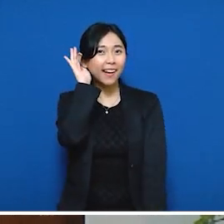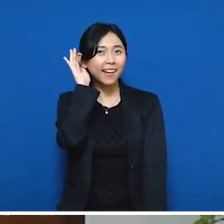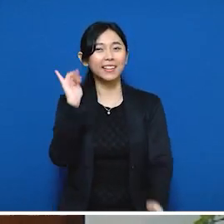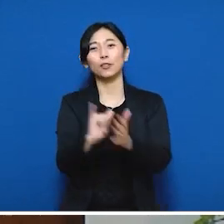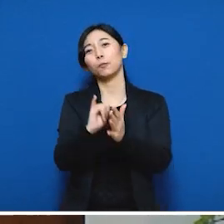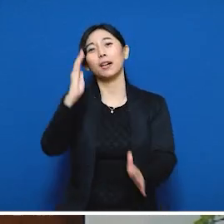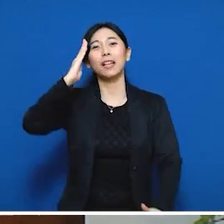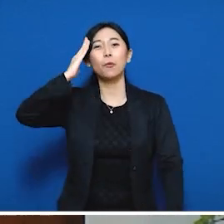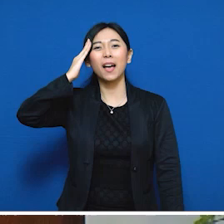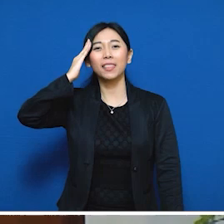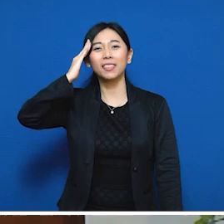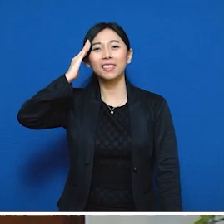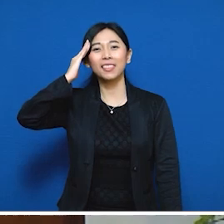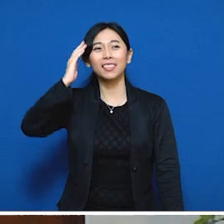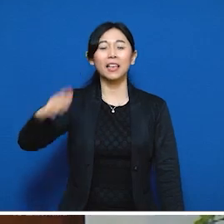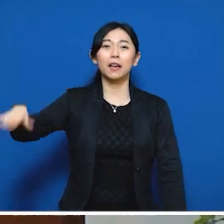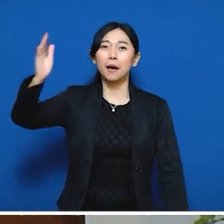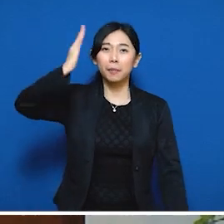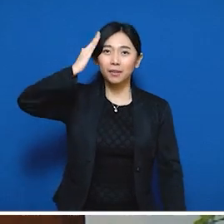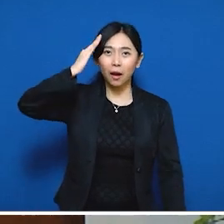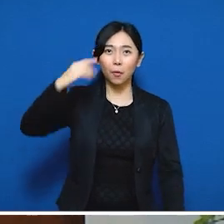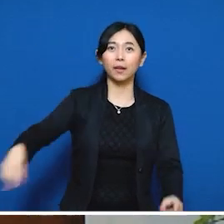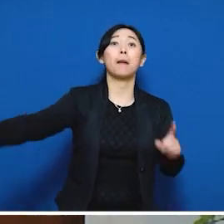Pengetahuan menambahkan iman